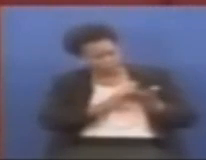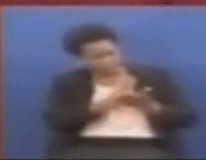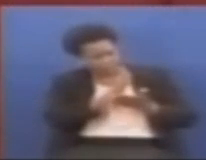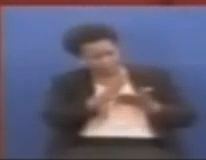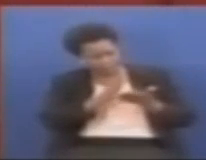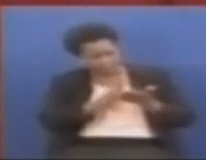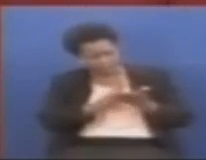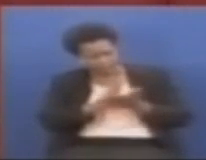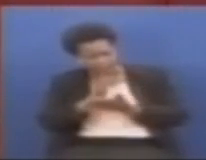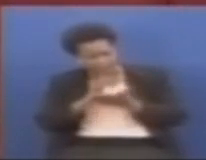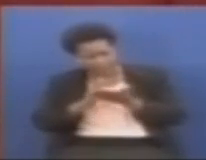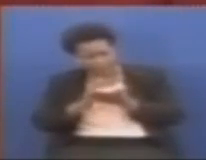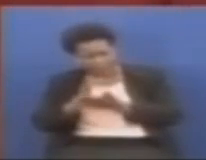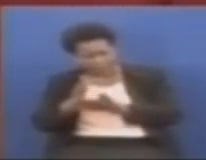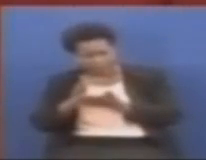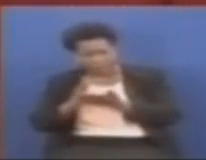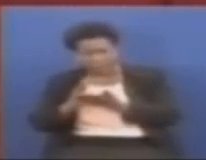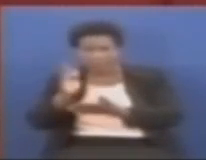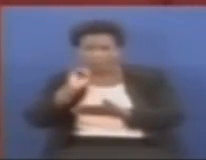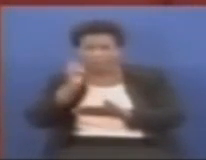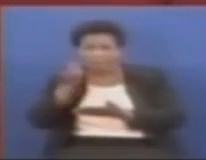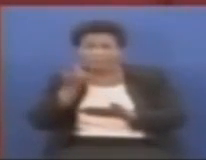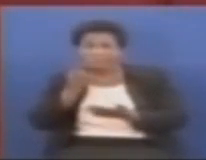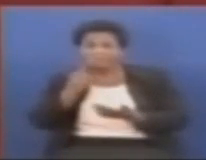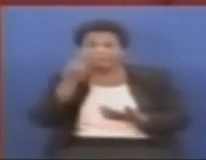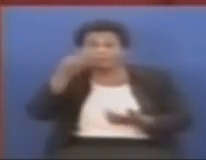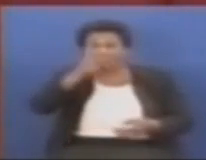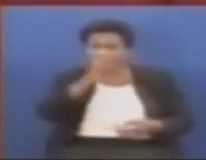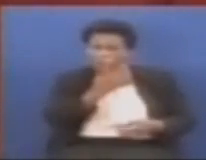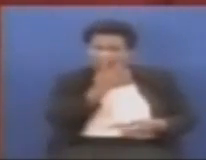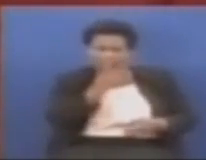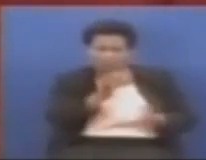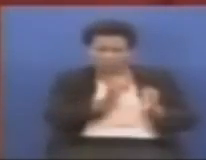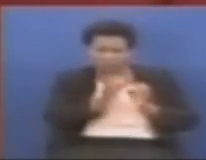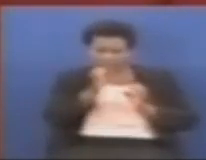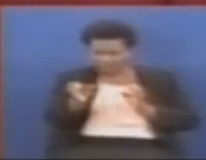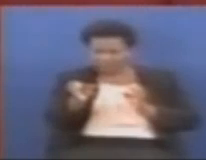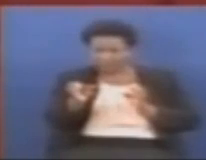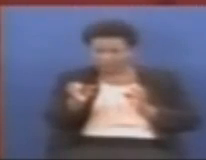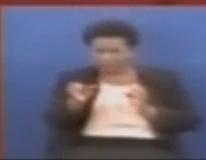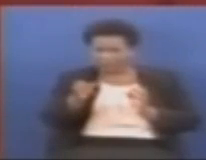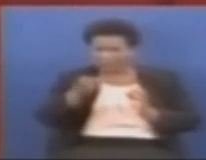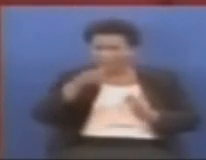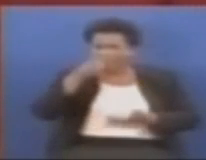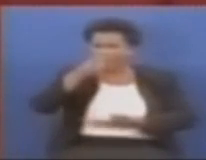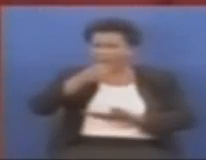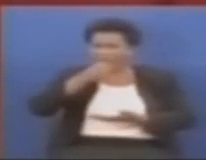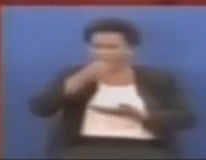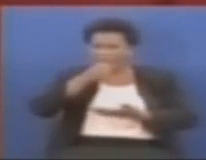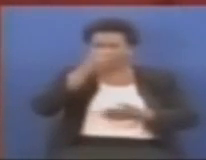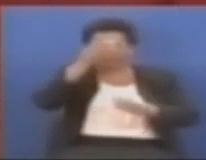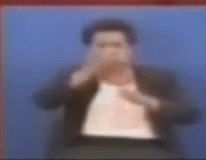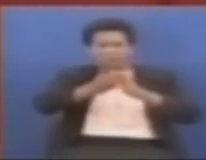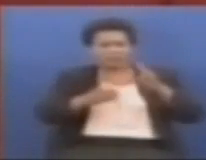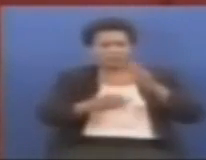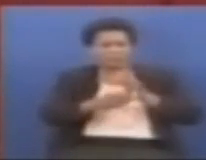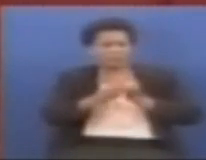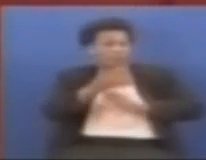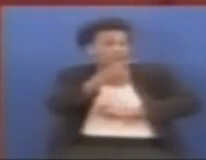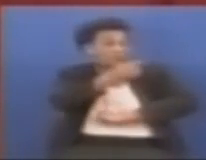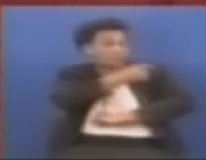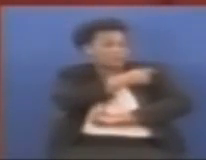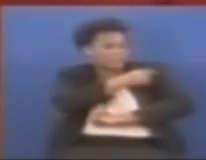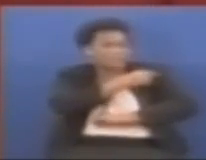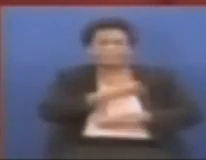kwenye haya majibu ya serikali, naona wametenga pesa kwa ajili ya ujenzi wa hospitali